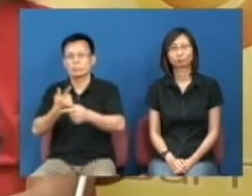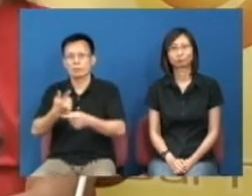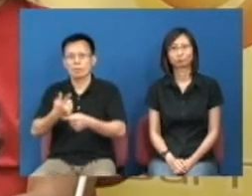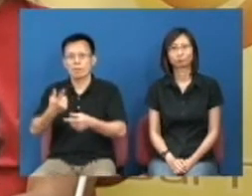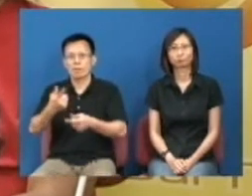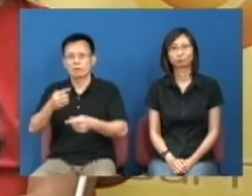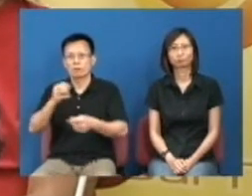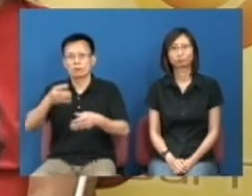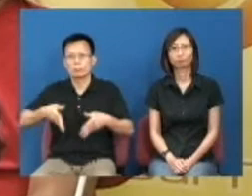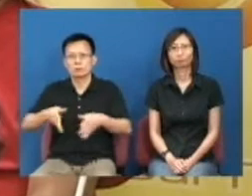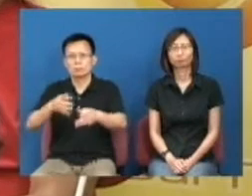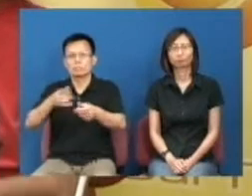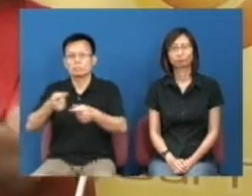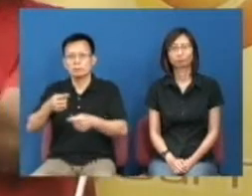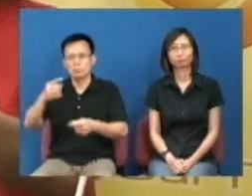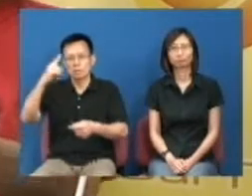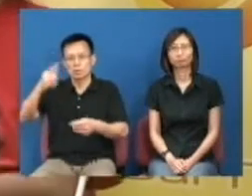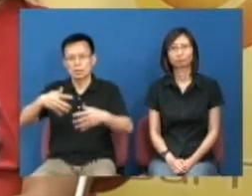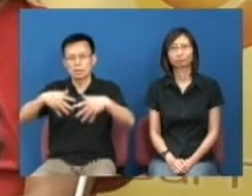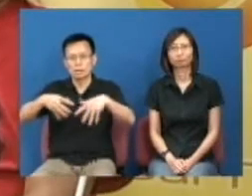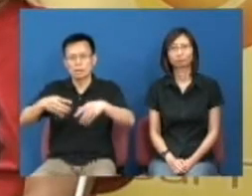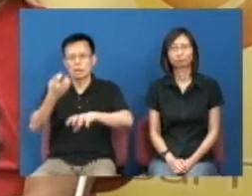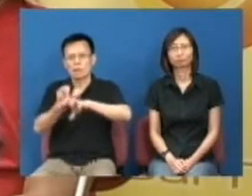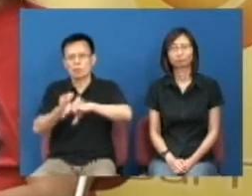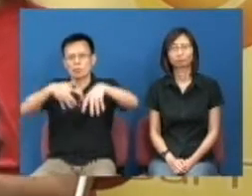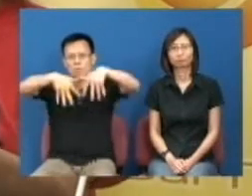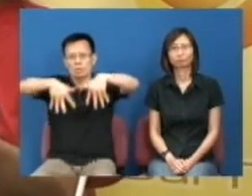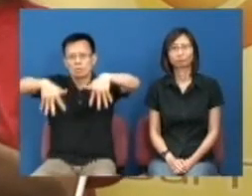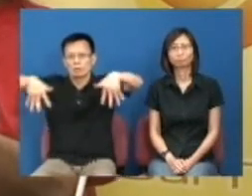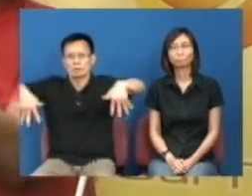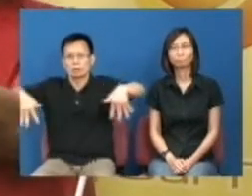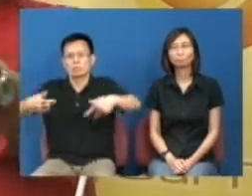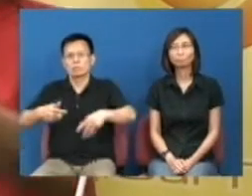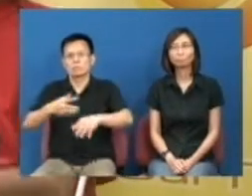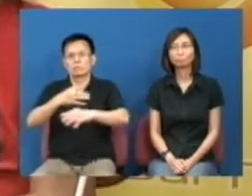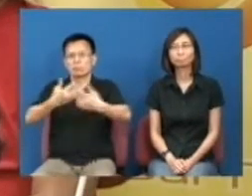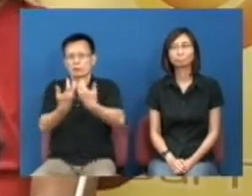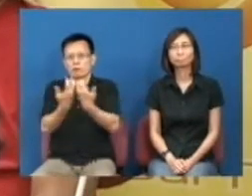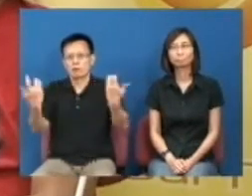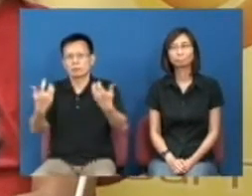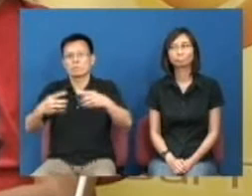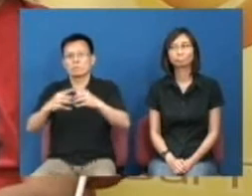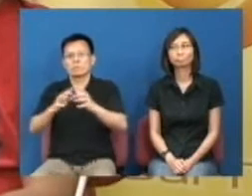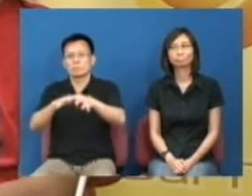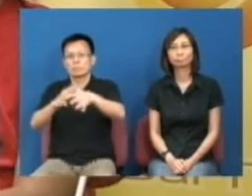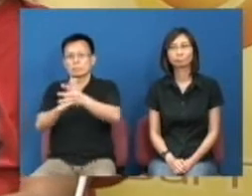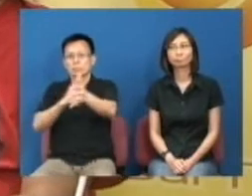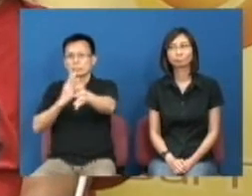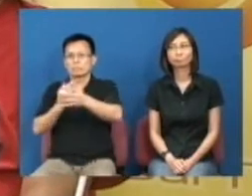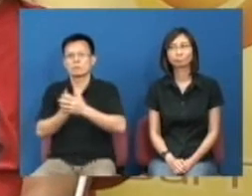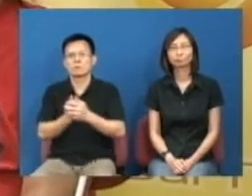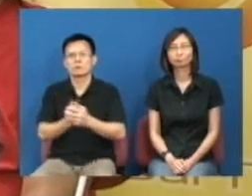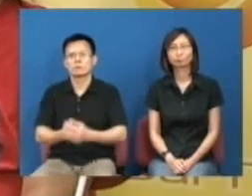治街都係㗎，又整咗新措施啊，揾啲鐵欄攔住啊，即係唔俾啲人走埋一齊，要分流啊，俾啲人拎開咗啲欄啫